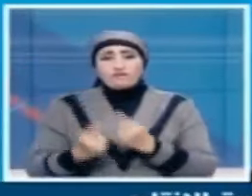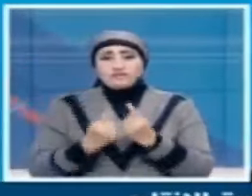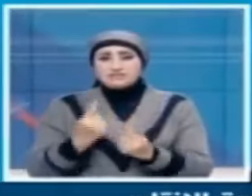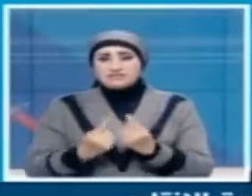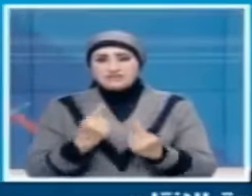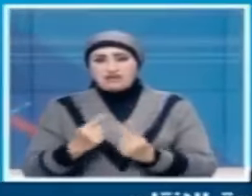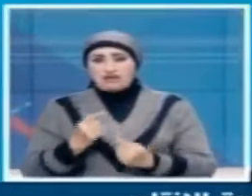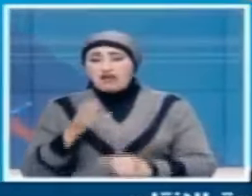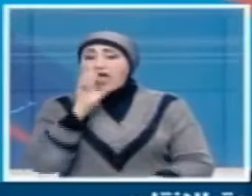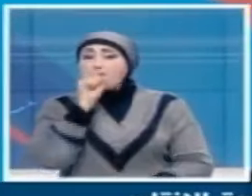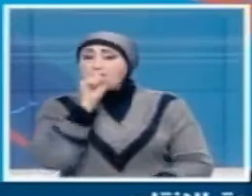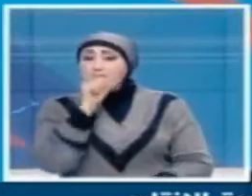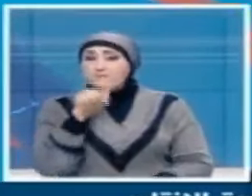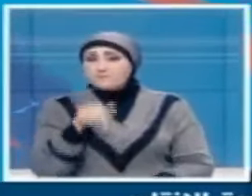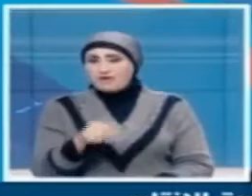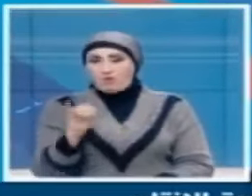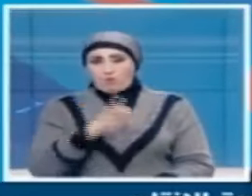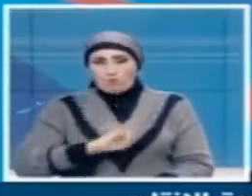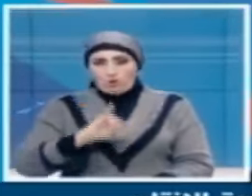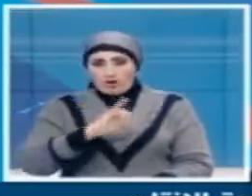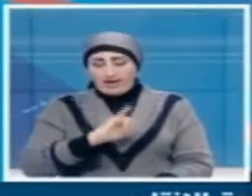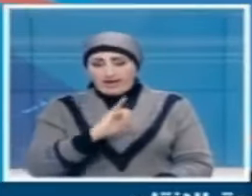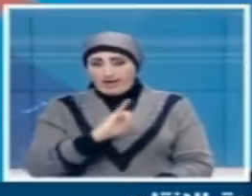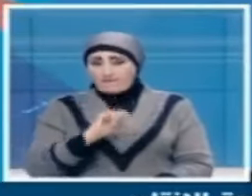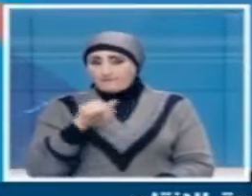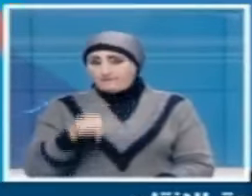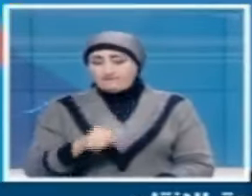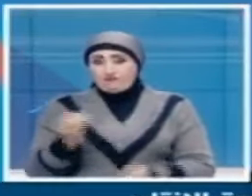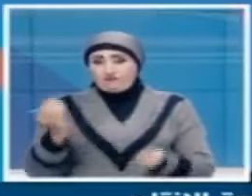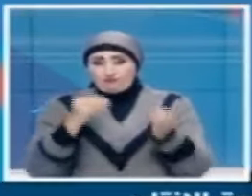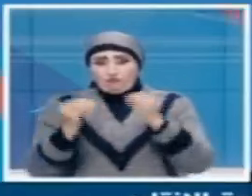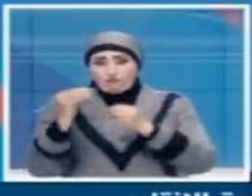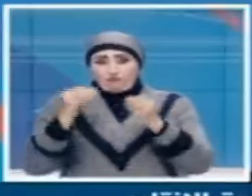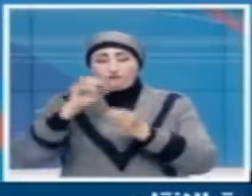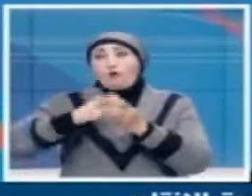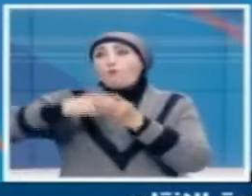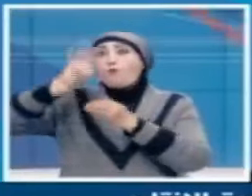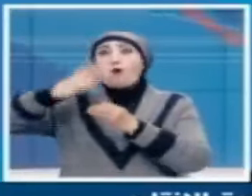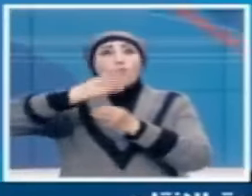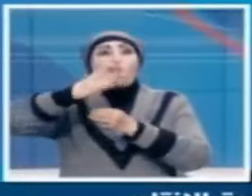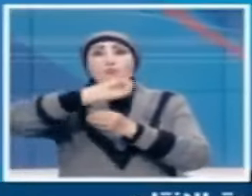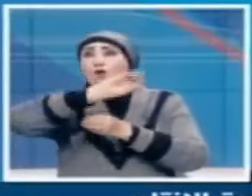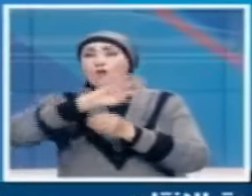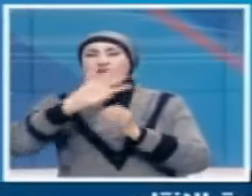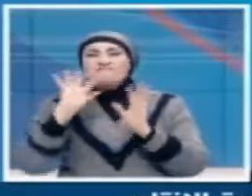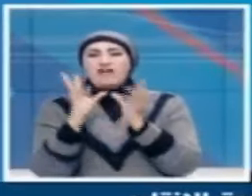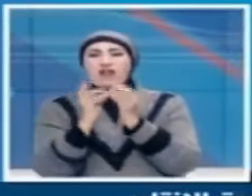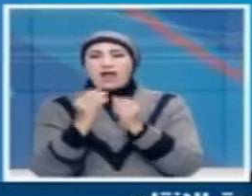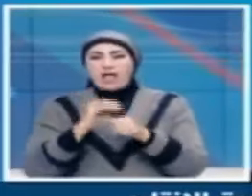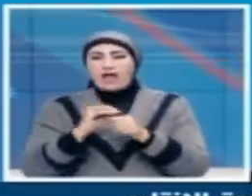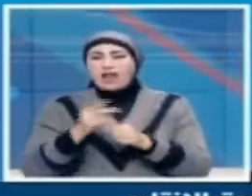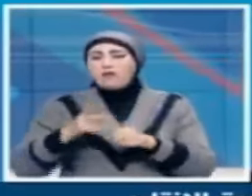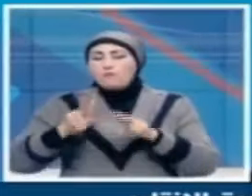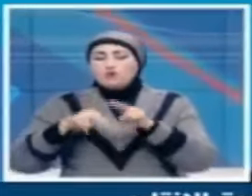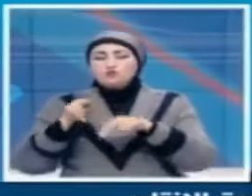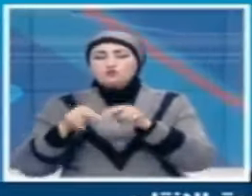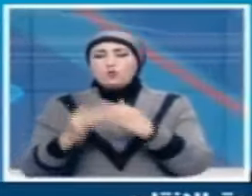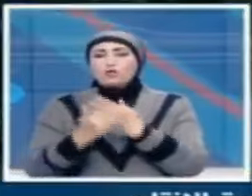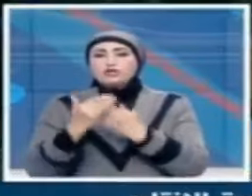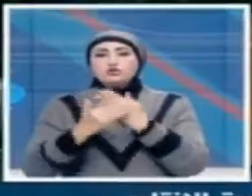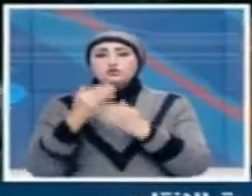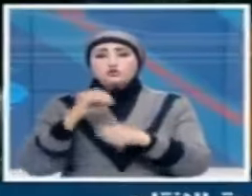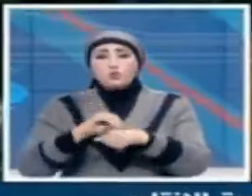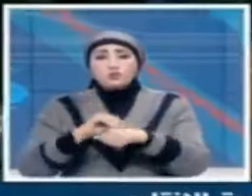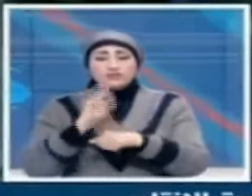الزراعية خاصة من الموالح، بما يسهم في زيادة نمو الصادرات في هذا المجال الواعد وفتح أسواق جديدة. جاء